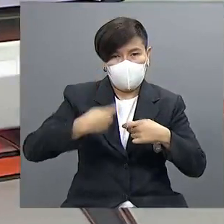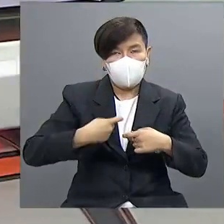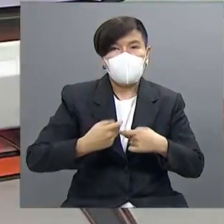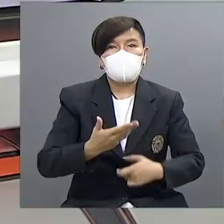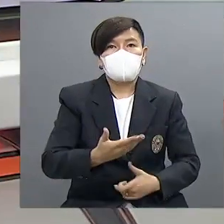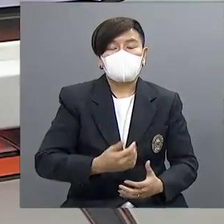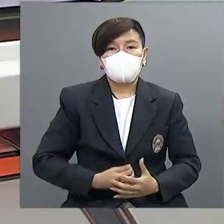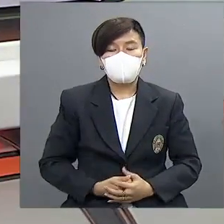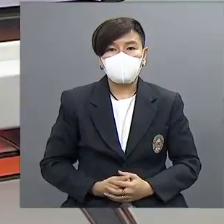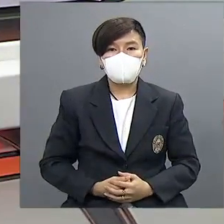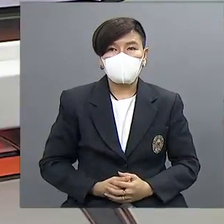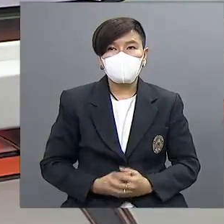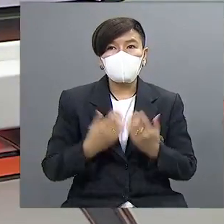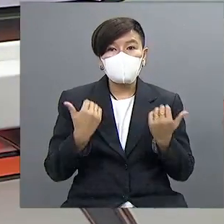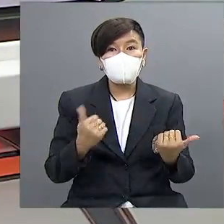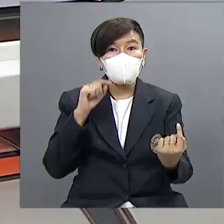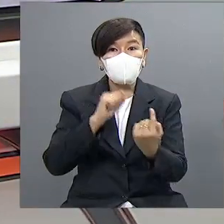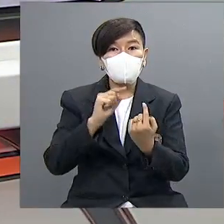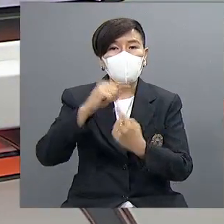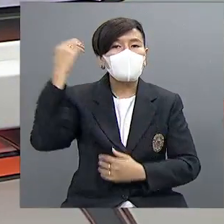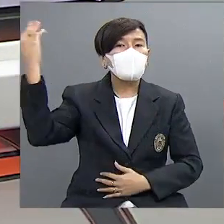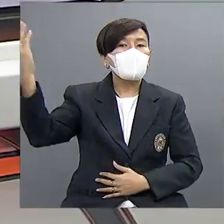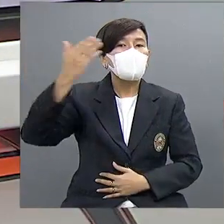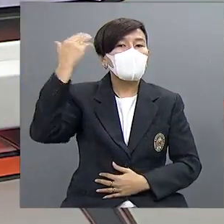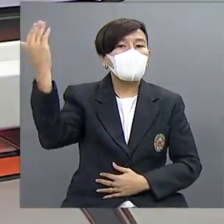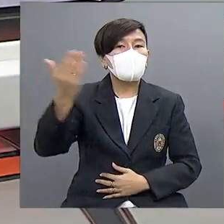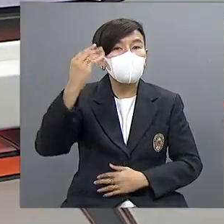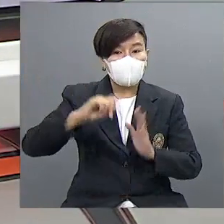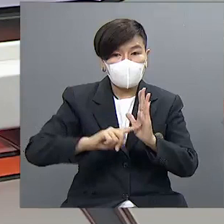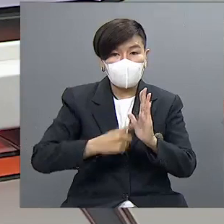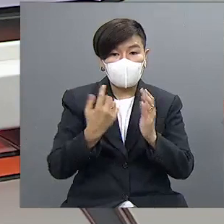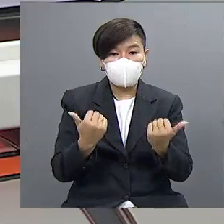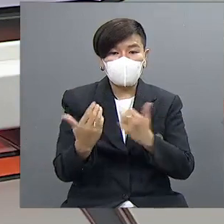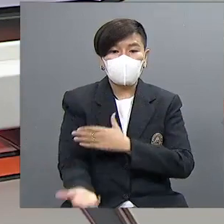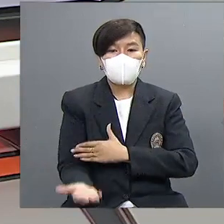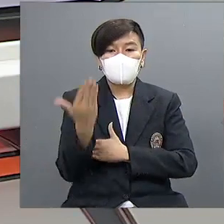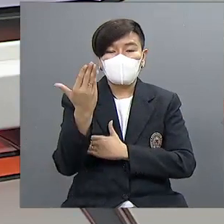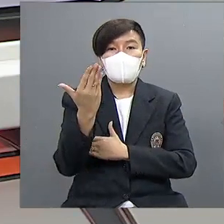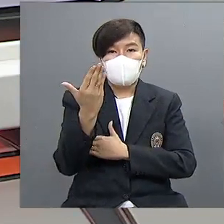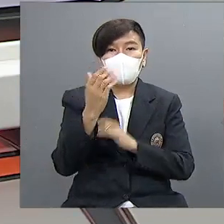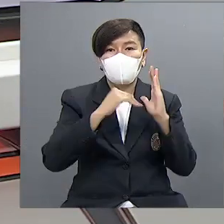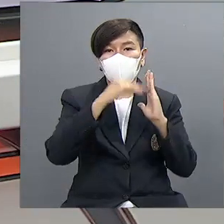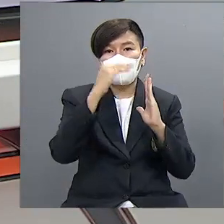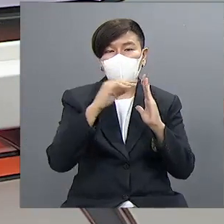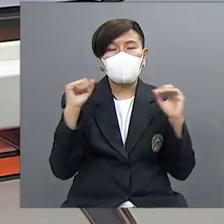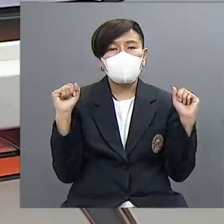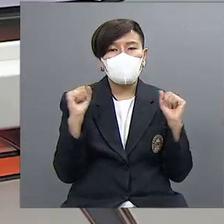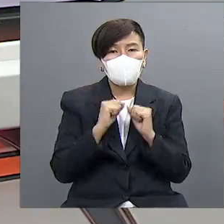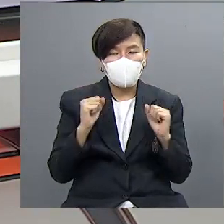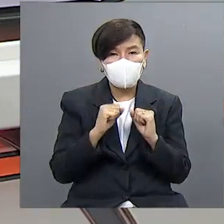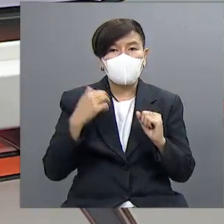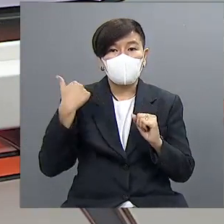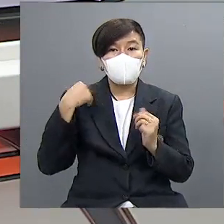เริ่มต้นด้วยสภาพอากาศกันก่อนนะคะวันนี้เช้าวันนี้ภาคเหนือยังมีอากาศหนาวเย็นอย่างต่อเนื่องค่ะโดยเฉพาะที่